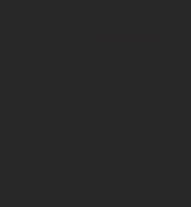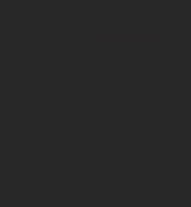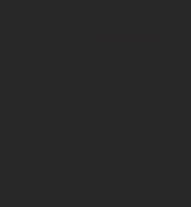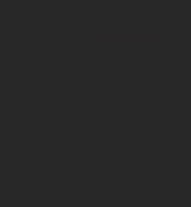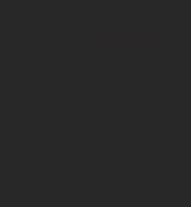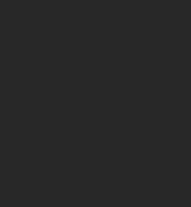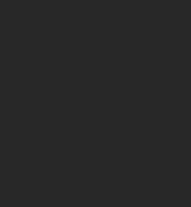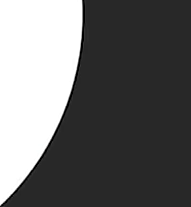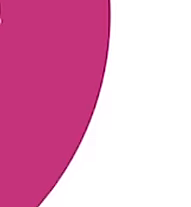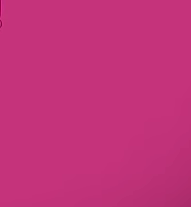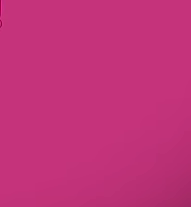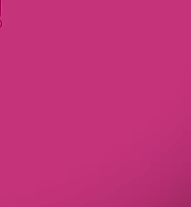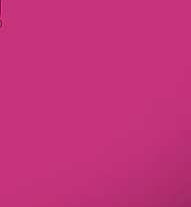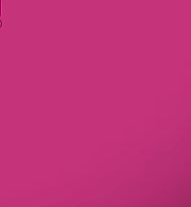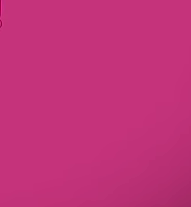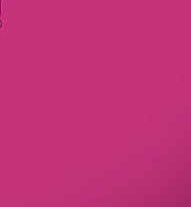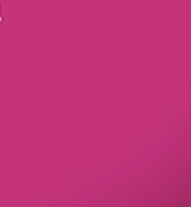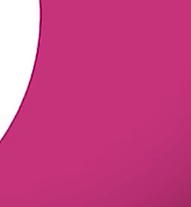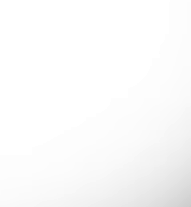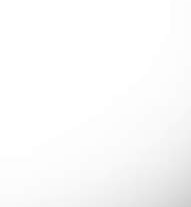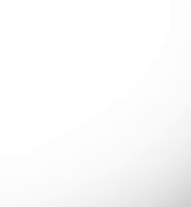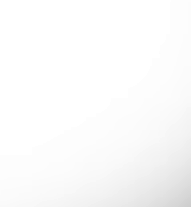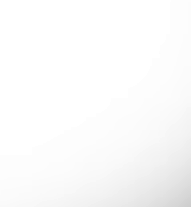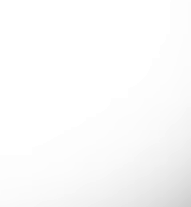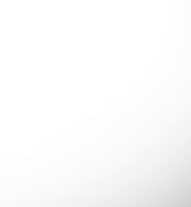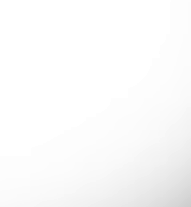Re, viss ēters ir te!